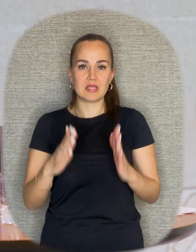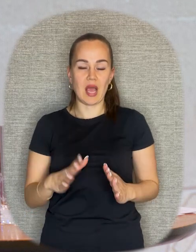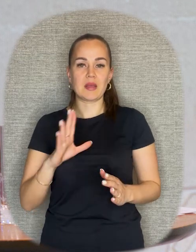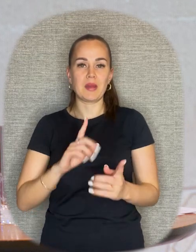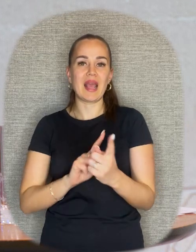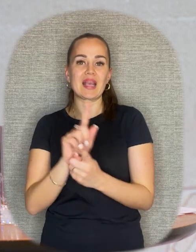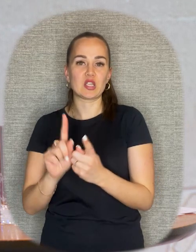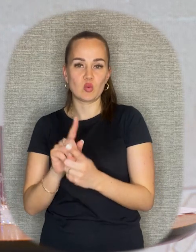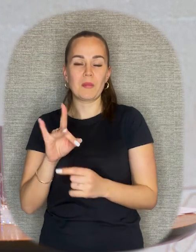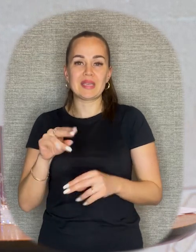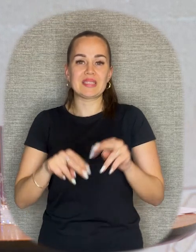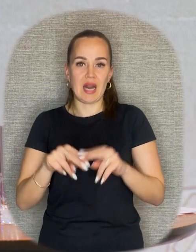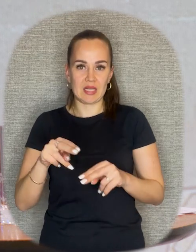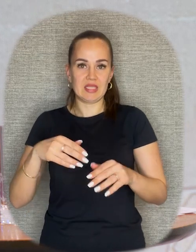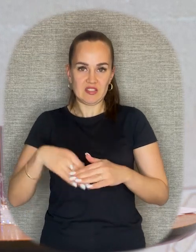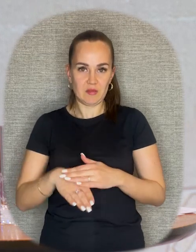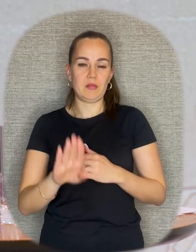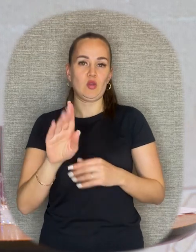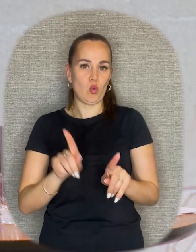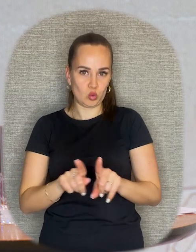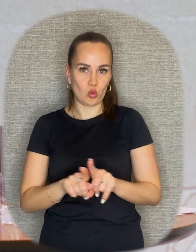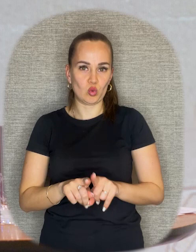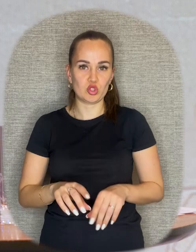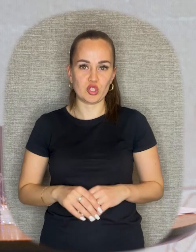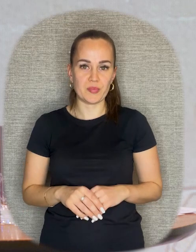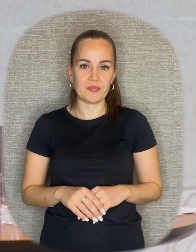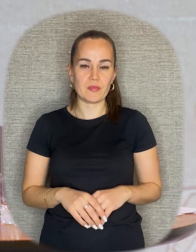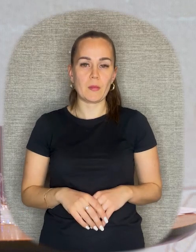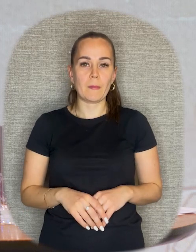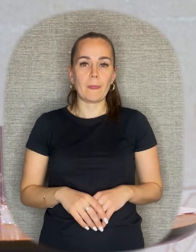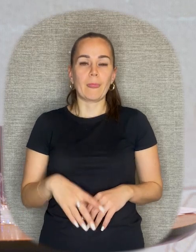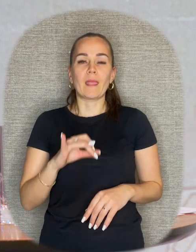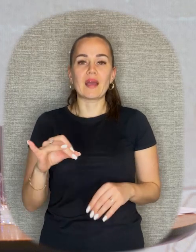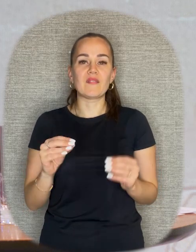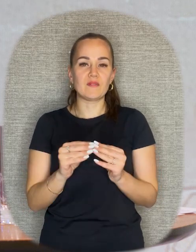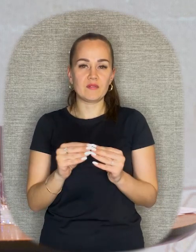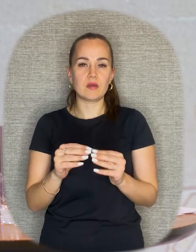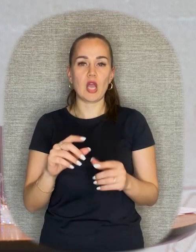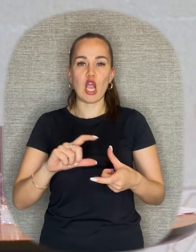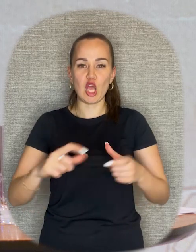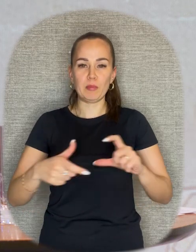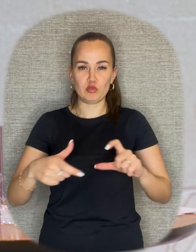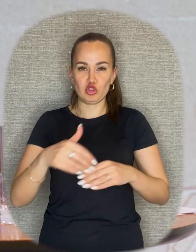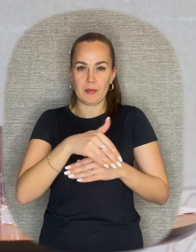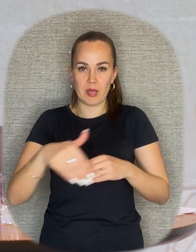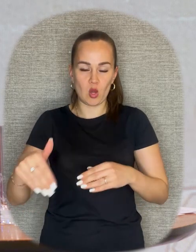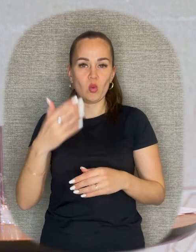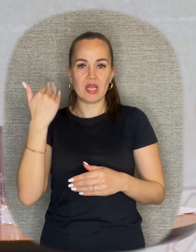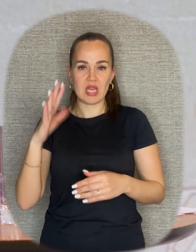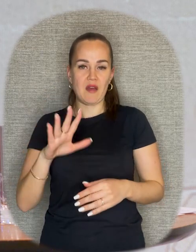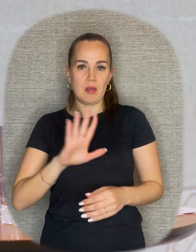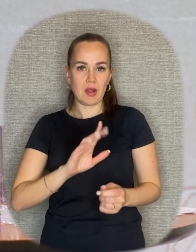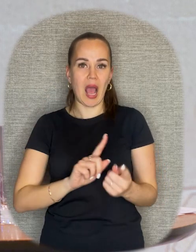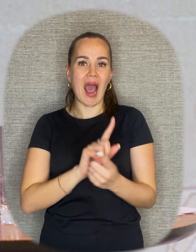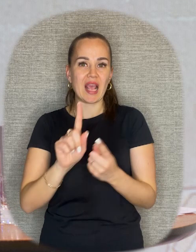Невском трите в кирпичном переулке так у них судьба похожа была и потом потому что оба здания были реконструированы при строительстве